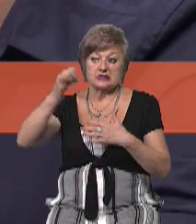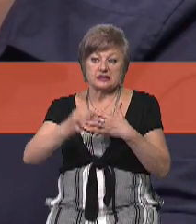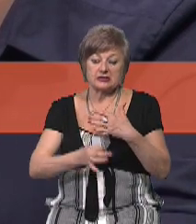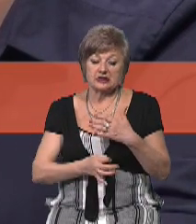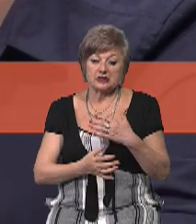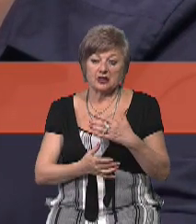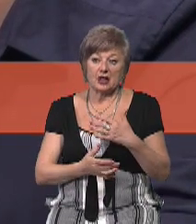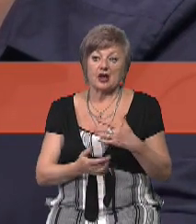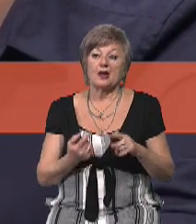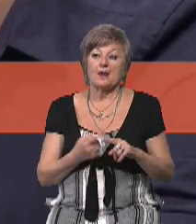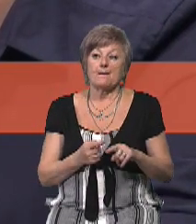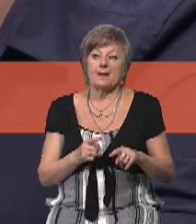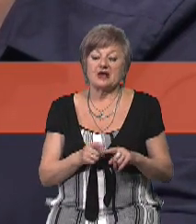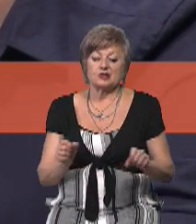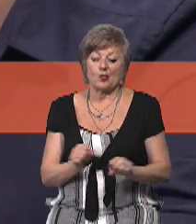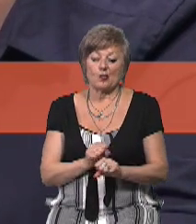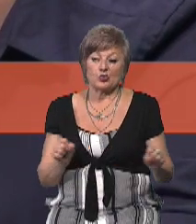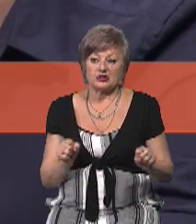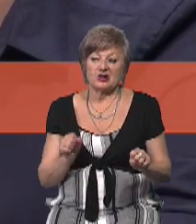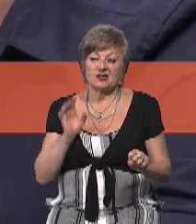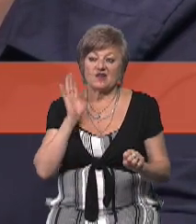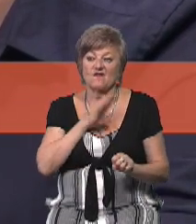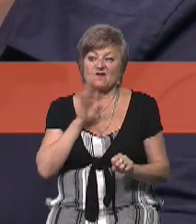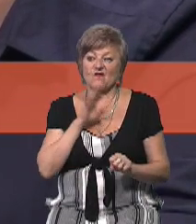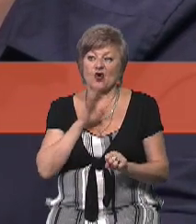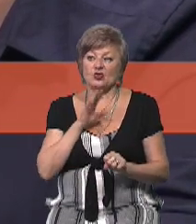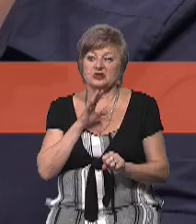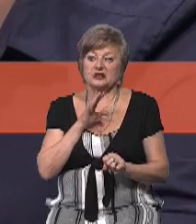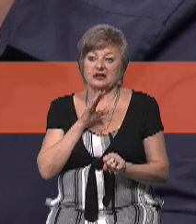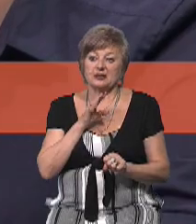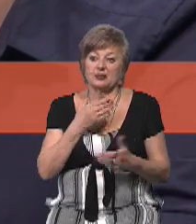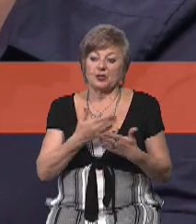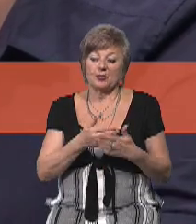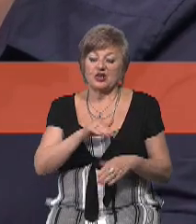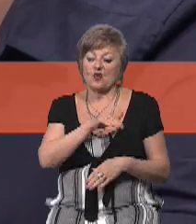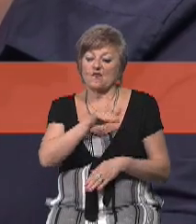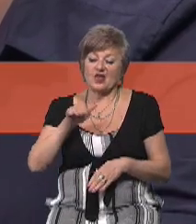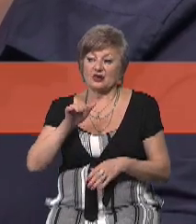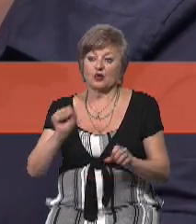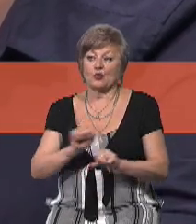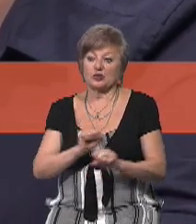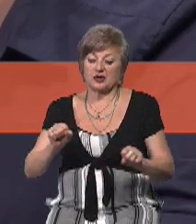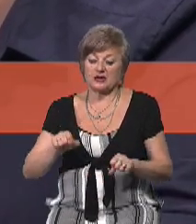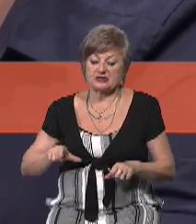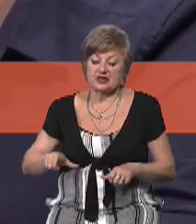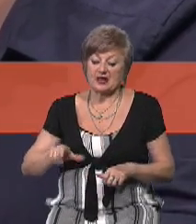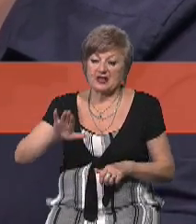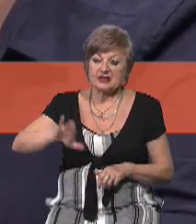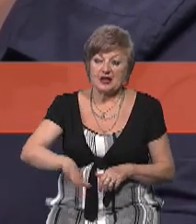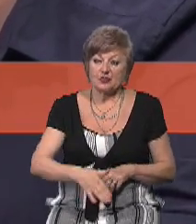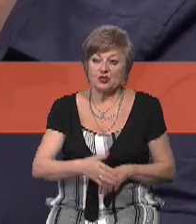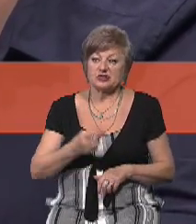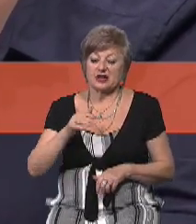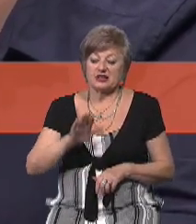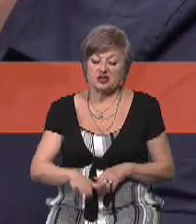темно, відповідно підрив, маса води, ну, підірвали ж то верхню потерну, в Дніпрогесі йдуть дві